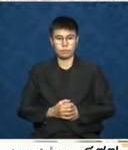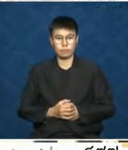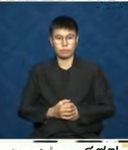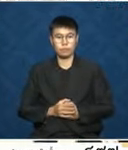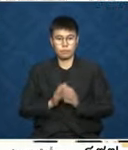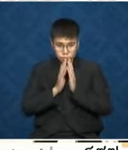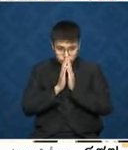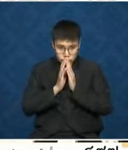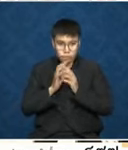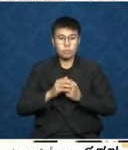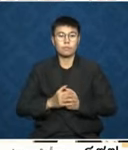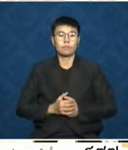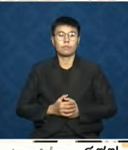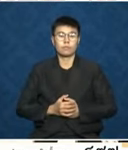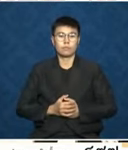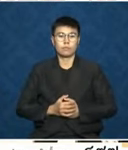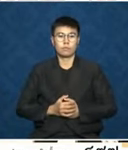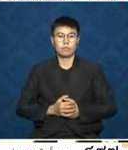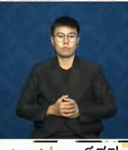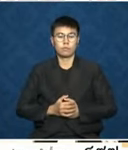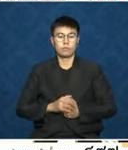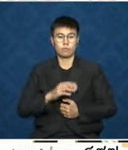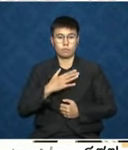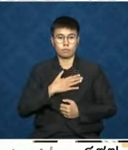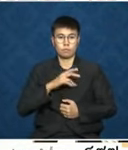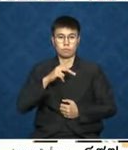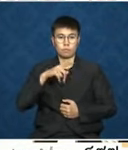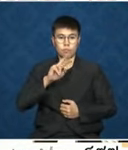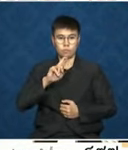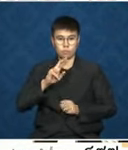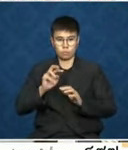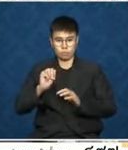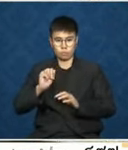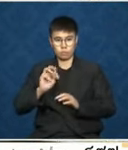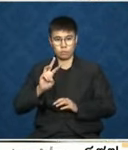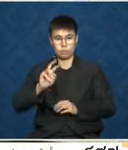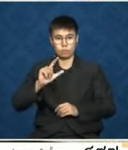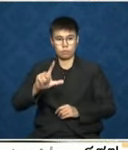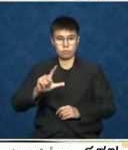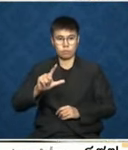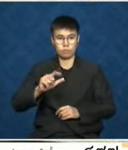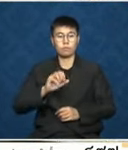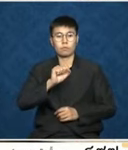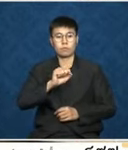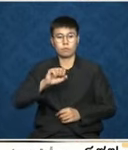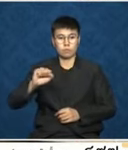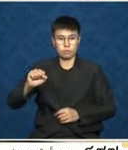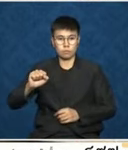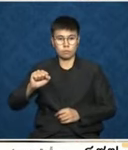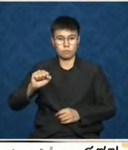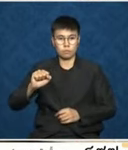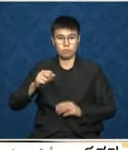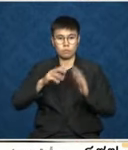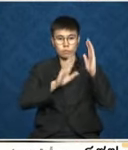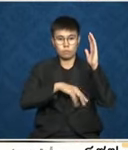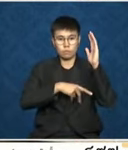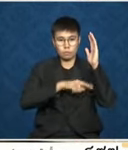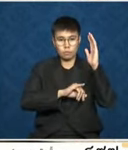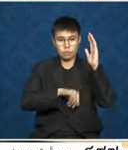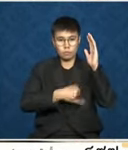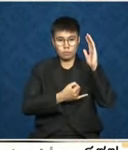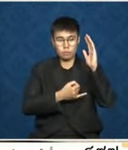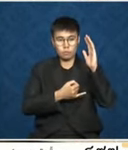เรียนท่านประธานสภาที่เคารพกระผมนายพมวลพงศ์ถาวรเดชสมาชิกสภาผู้แทนราษฎรประจวบคีขันเขต